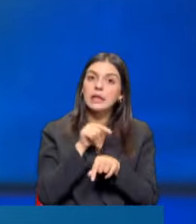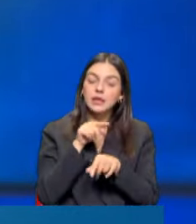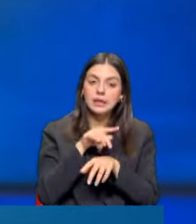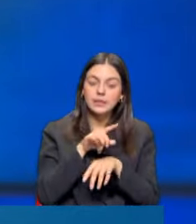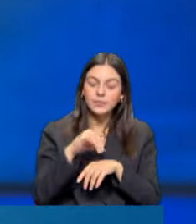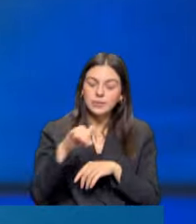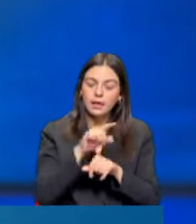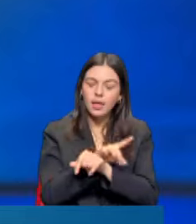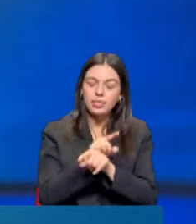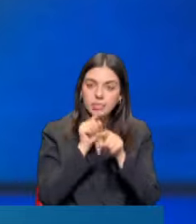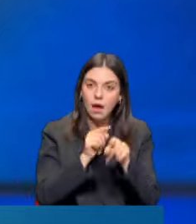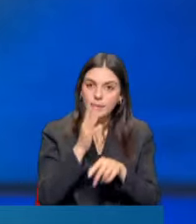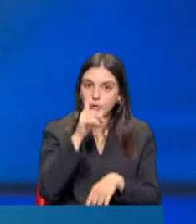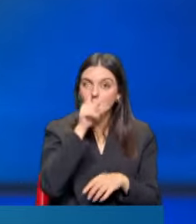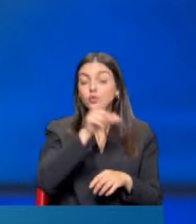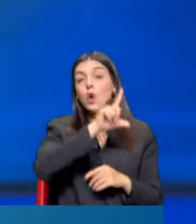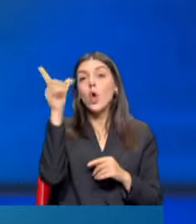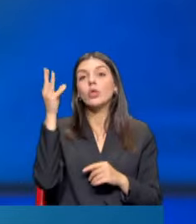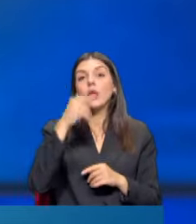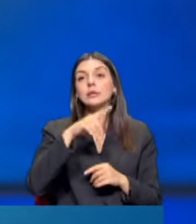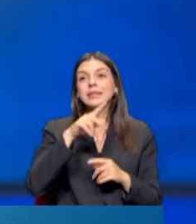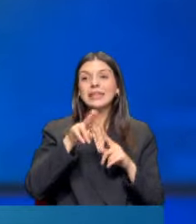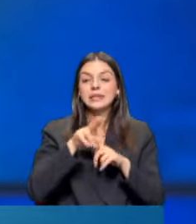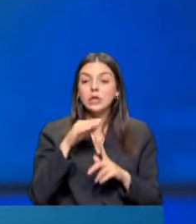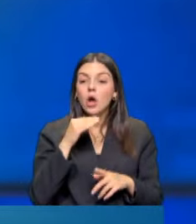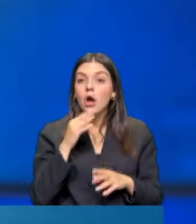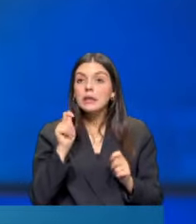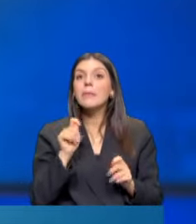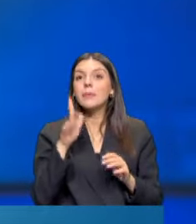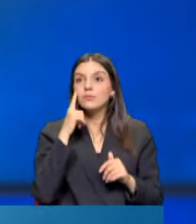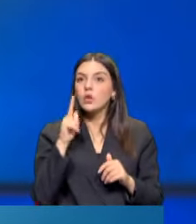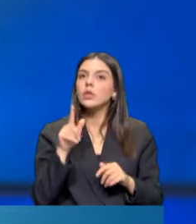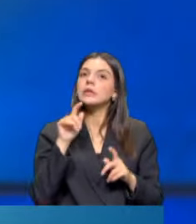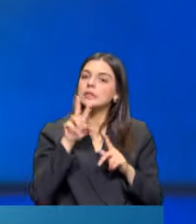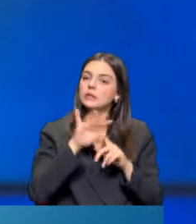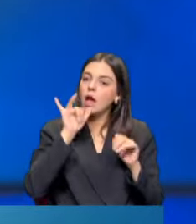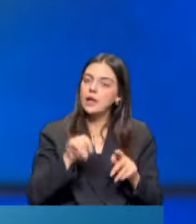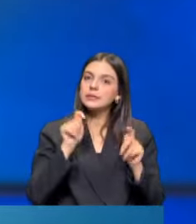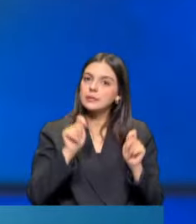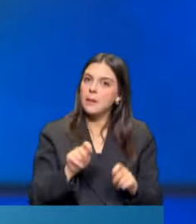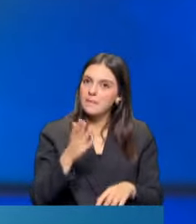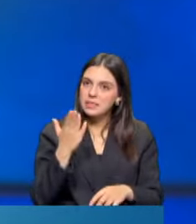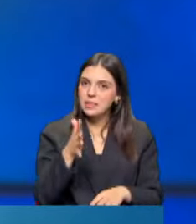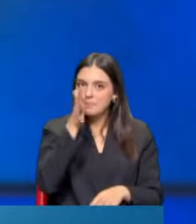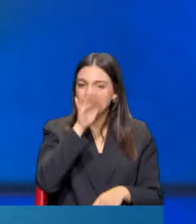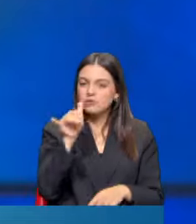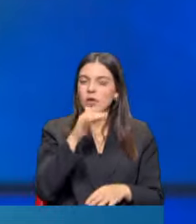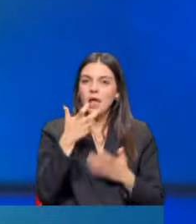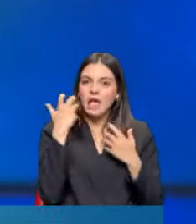Bunların %10'unu kısırlaştırılmamış olarak gördüğümüz için kısırlaştırmışız da aynı zamanda 500'e yakın hayvanımızı.